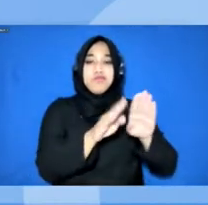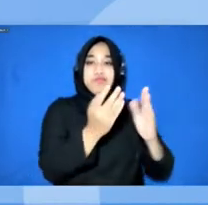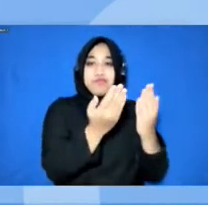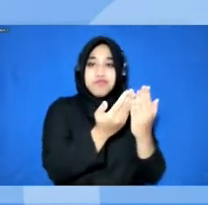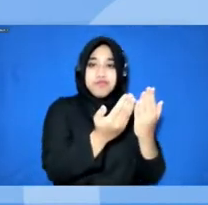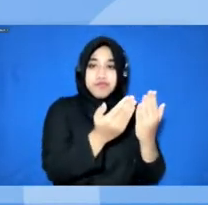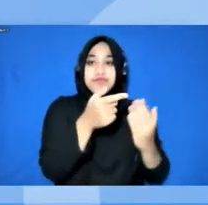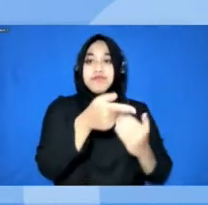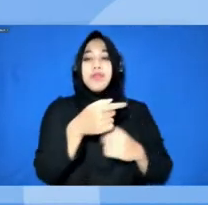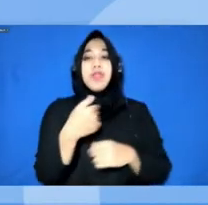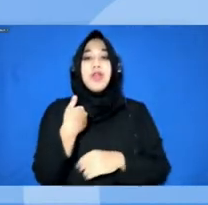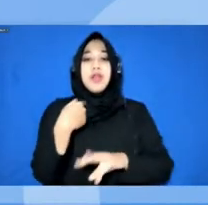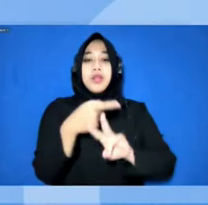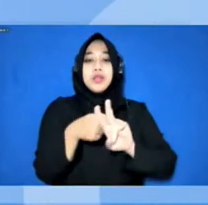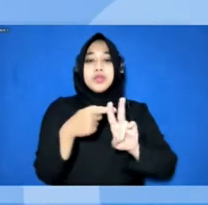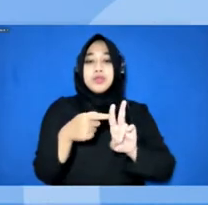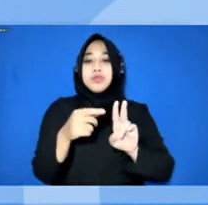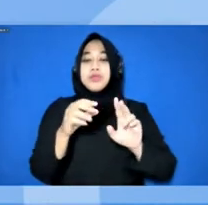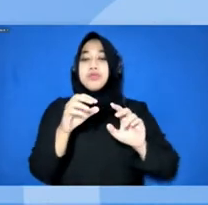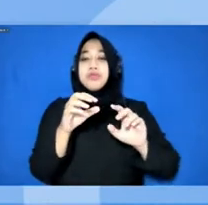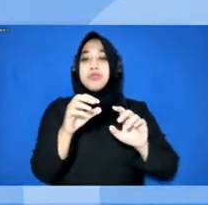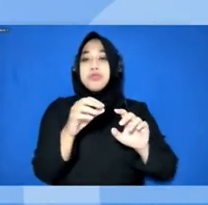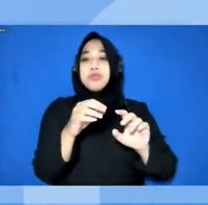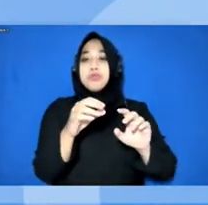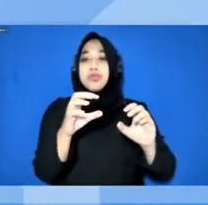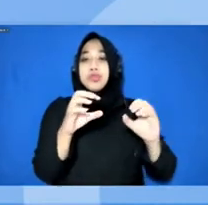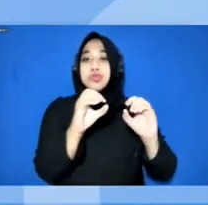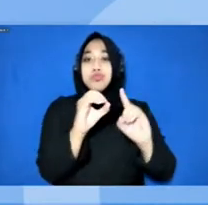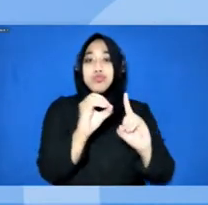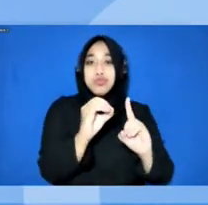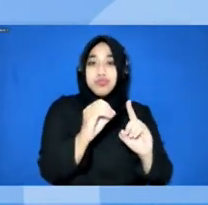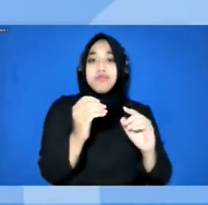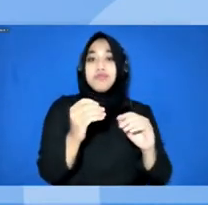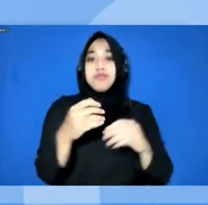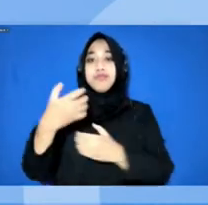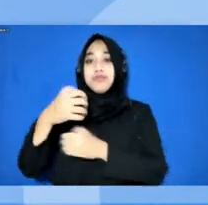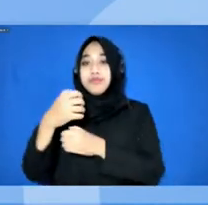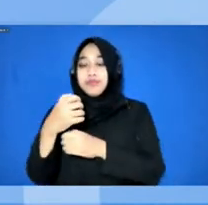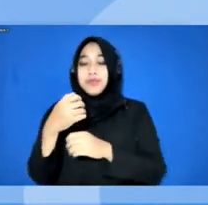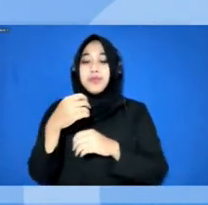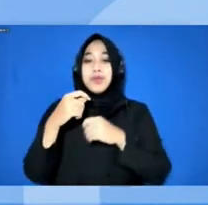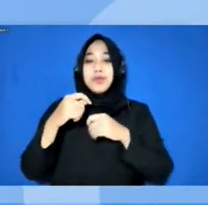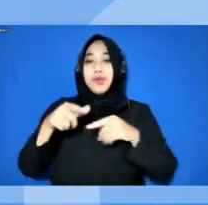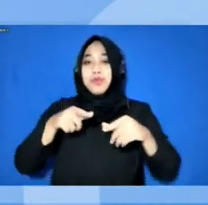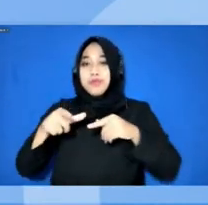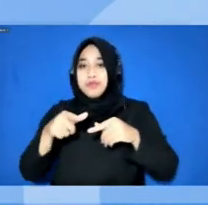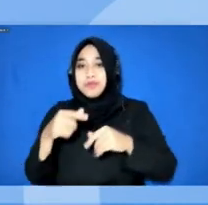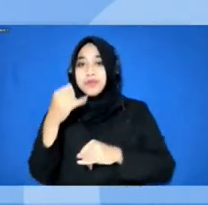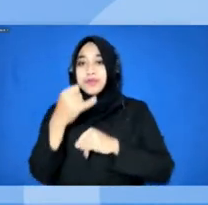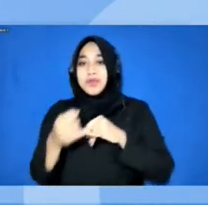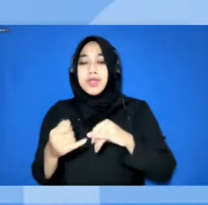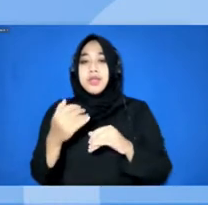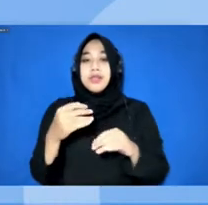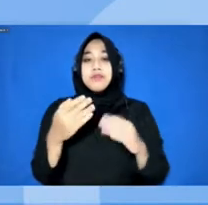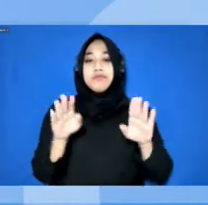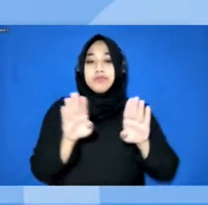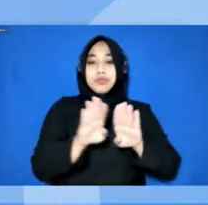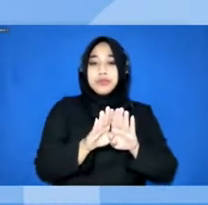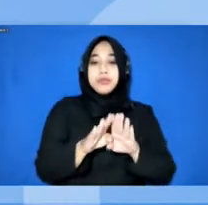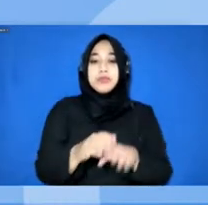ada 10 pemenang bagi penanya yang akan diumumkan pada sesi akhir. Selanjutnya acara kita adalah penutup atau